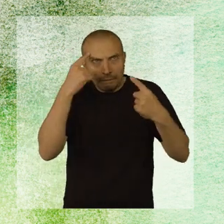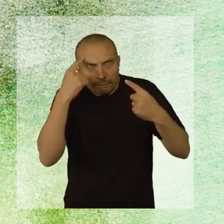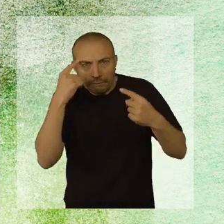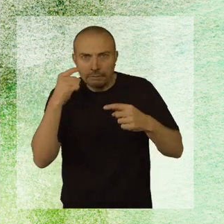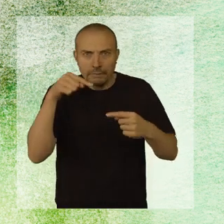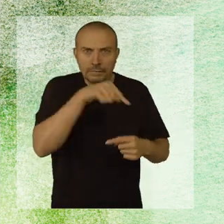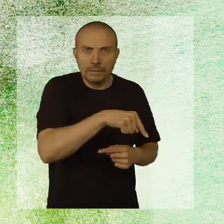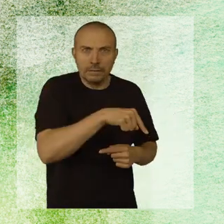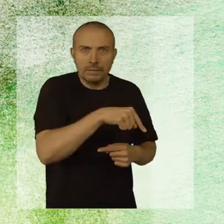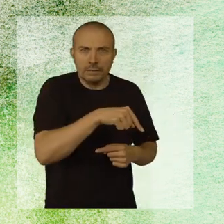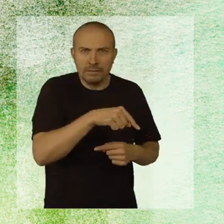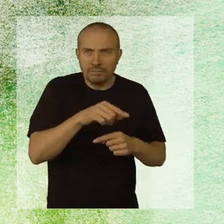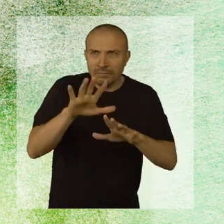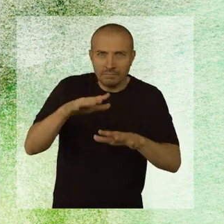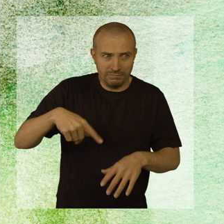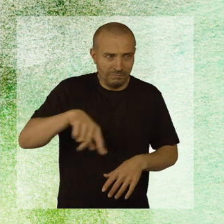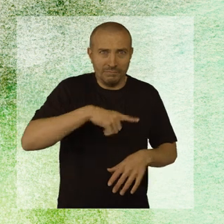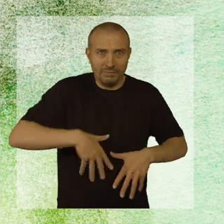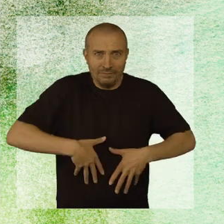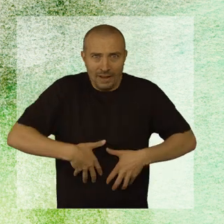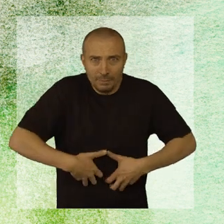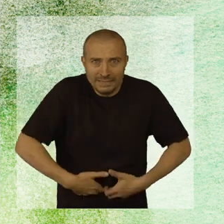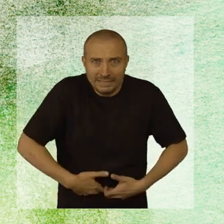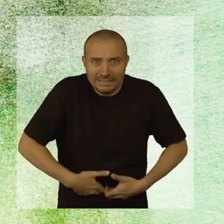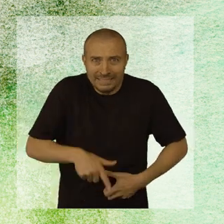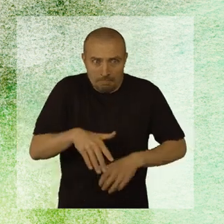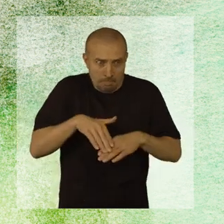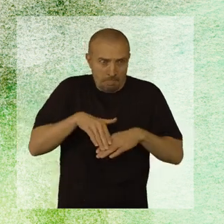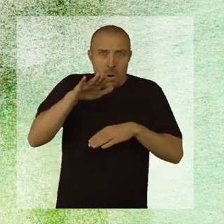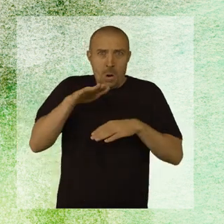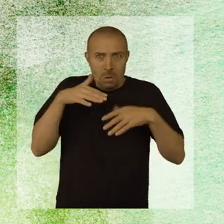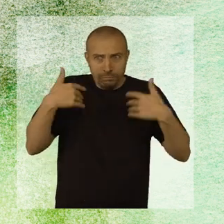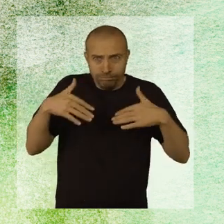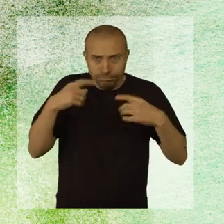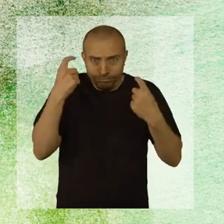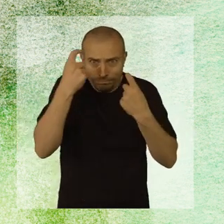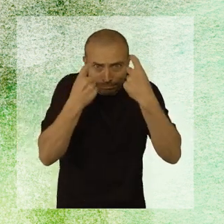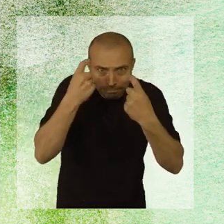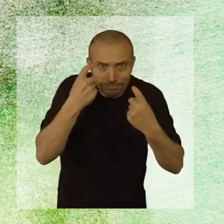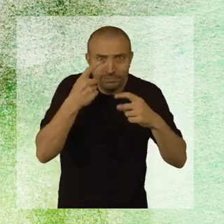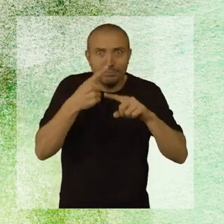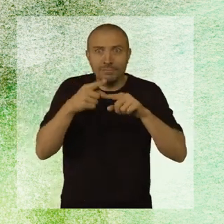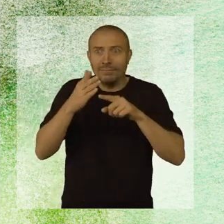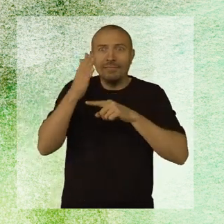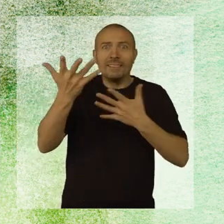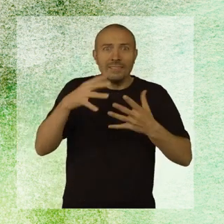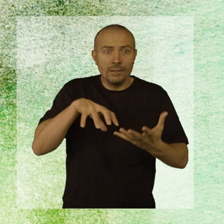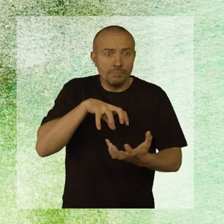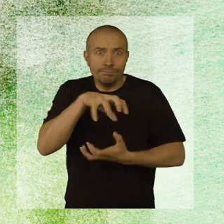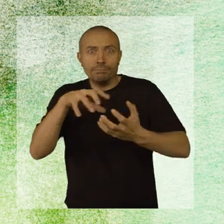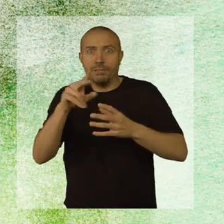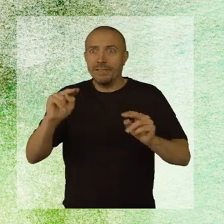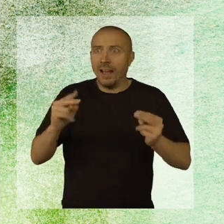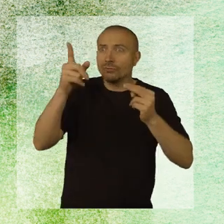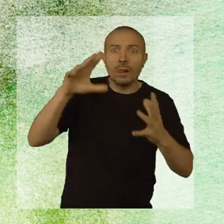pas, en quoi cela les concerne? Mais en cas de famine, nous sommes les plus concernés.